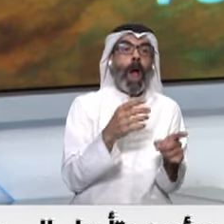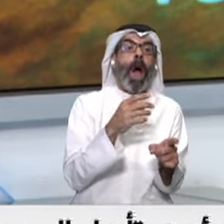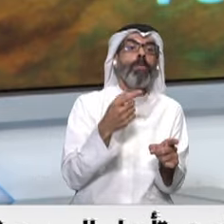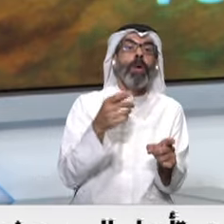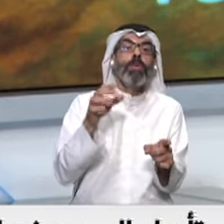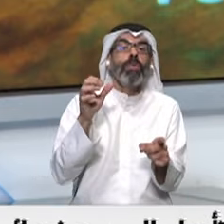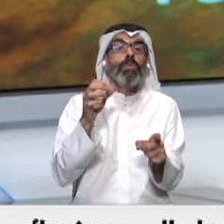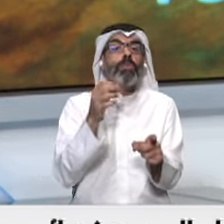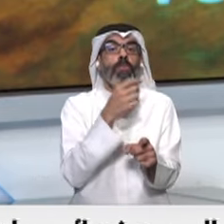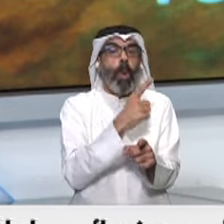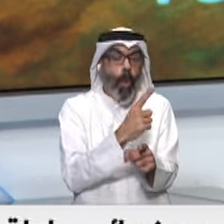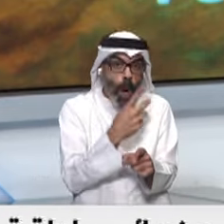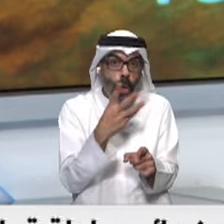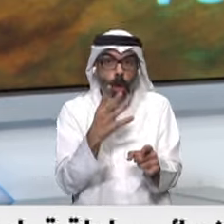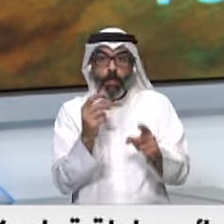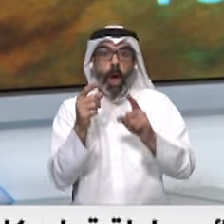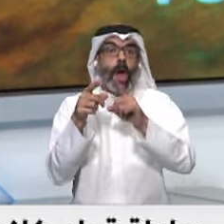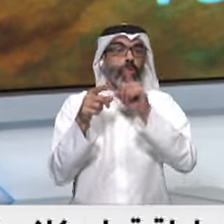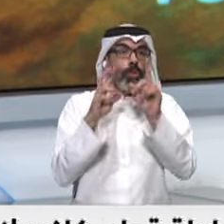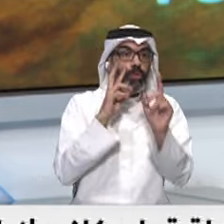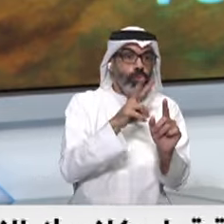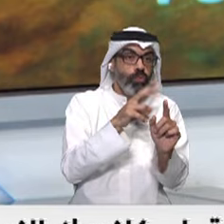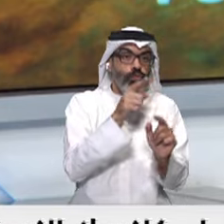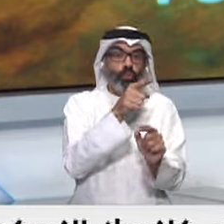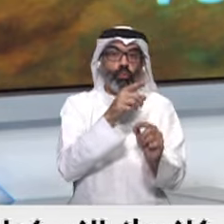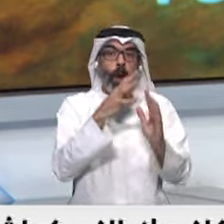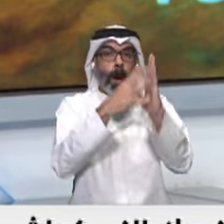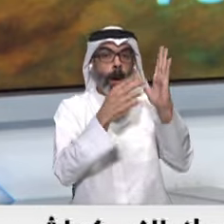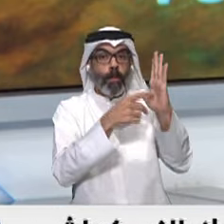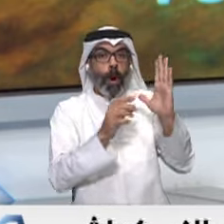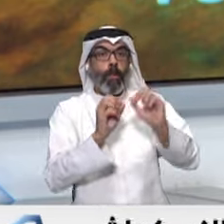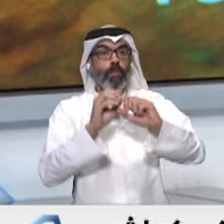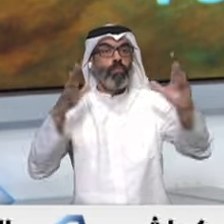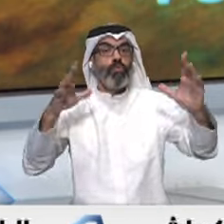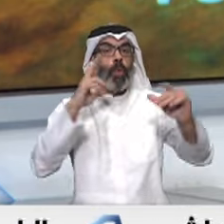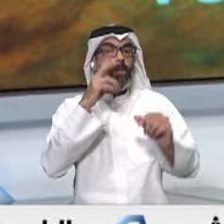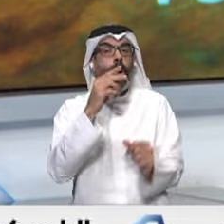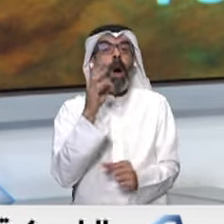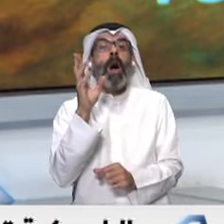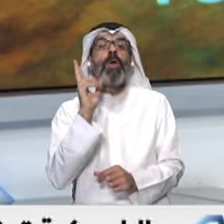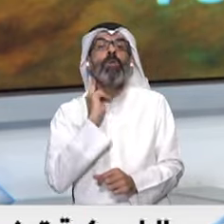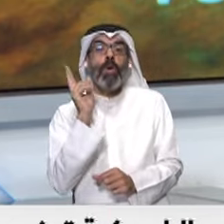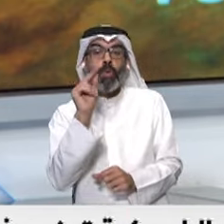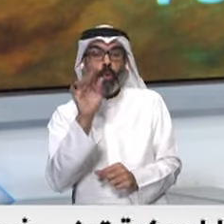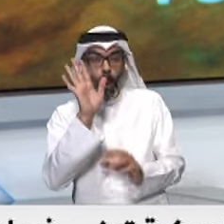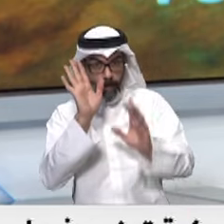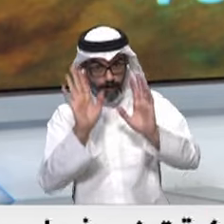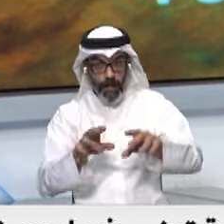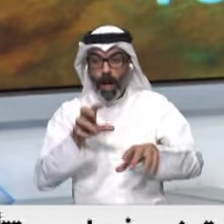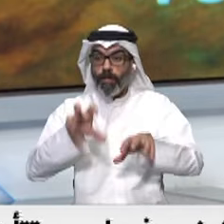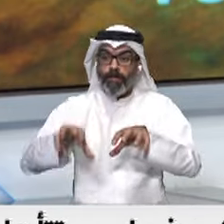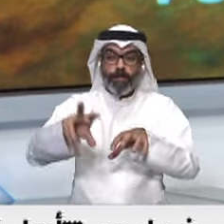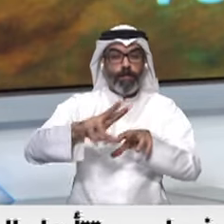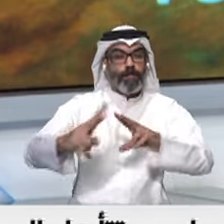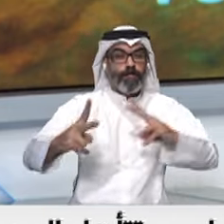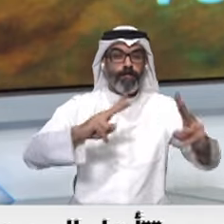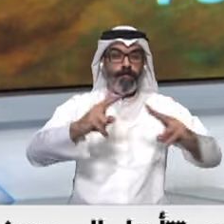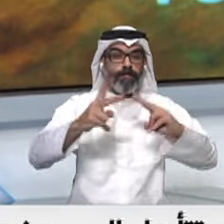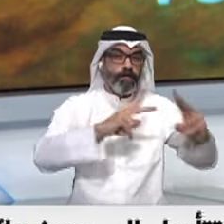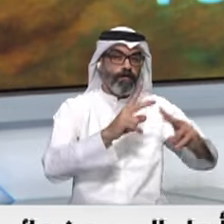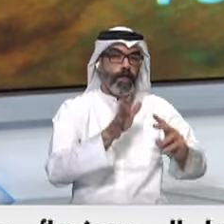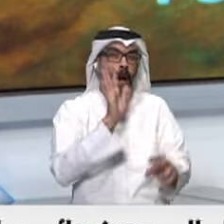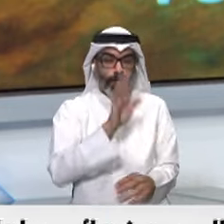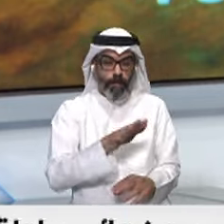في فرص لغبار مثار خاصه على المناطق الصحراويه والمكشوفه نسب الرطوبه ايضا متفاوته من منطقه الى اخرى لكنها راح تكون